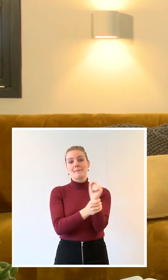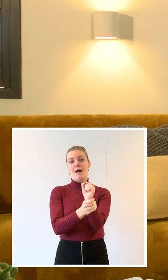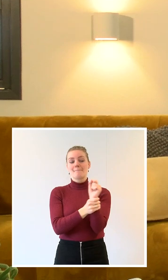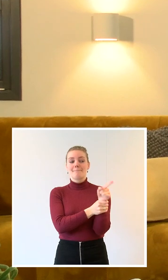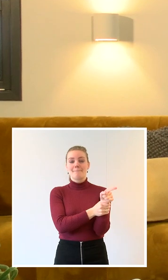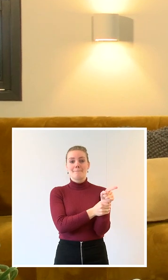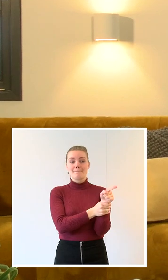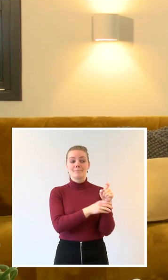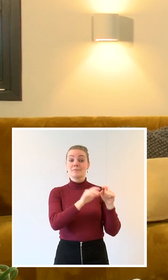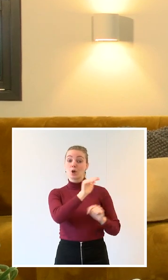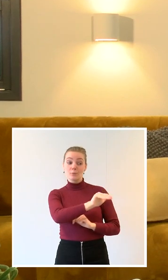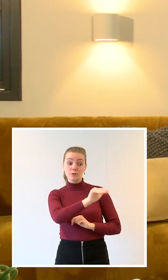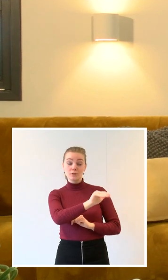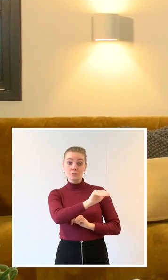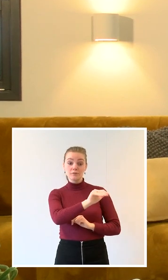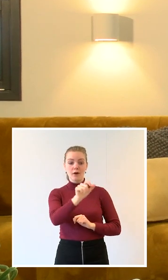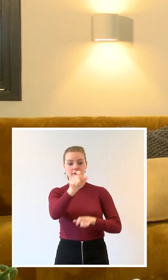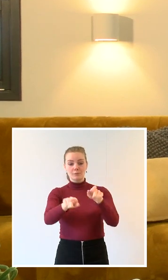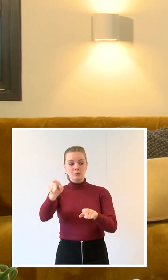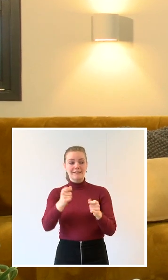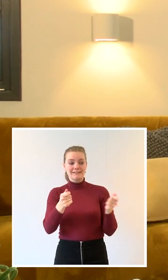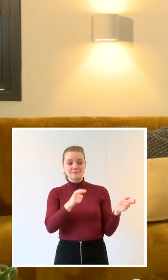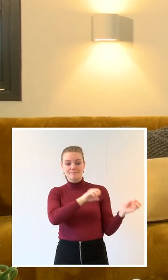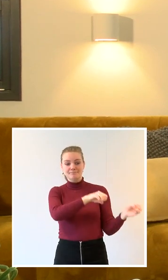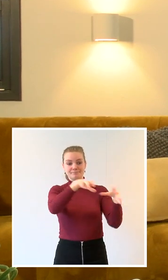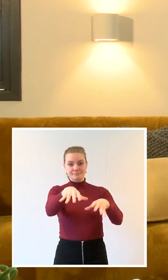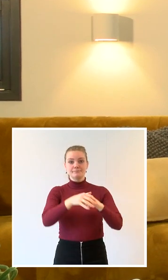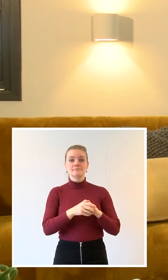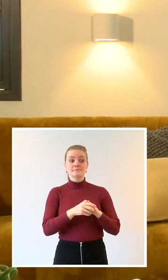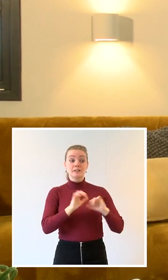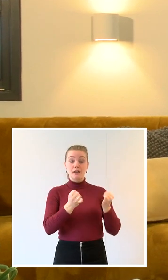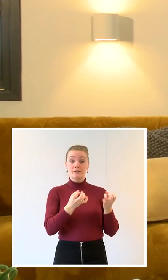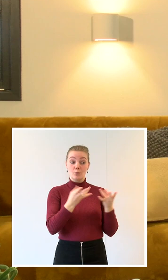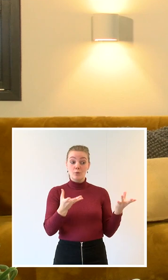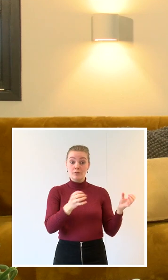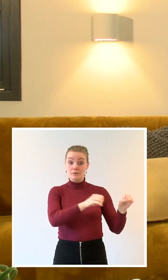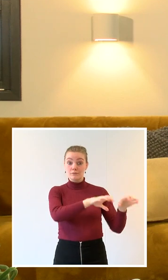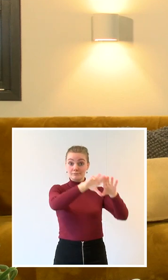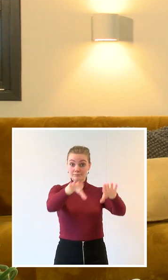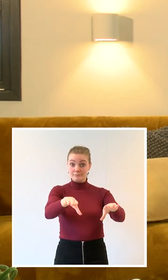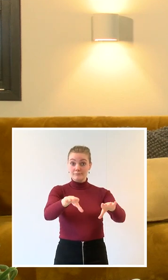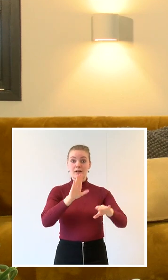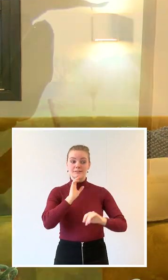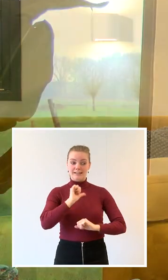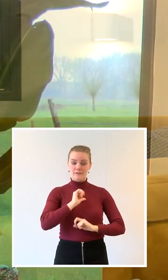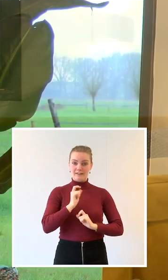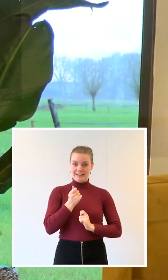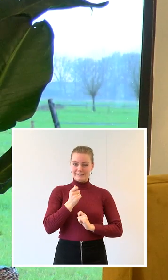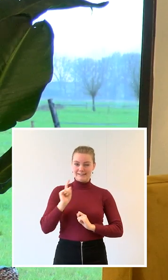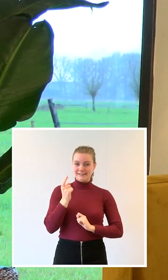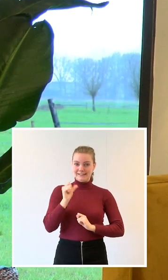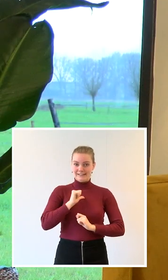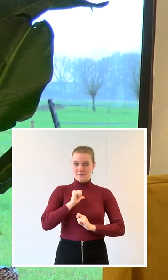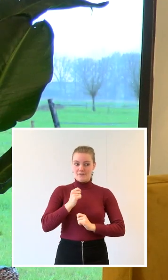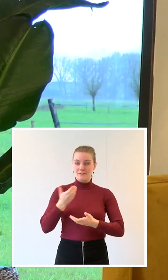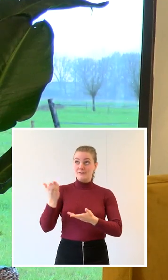anderen. En hij kan pas iets zijn voor anderen als hij eerst zelf iets gekregen heeft van God zelf. Ja,